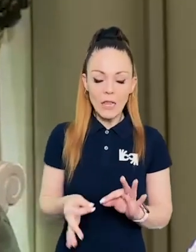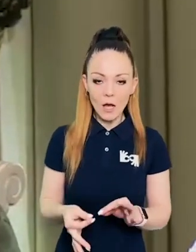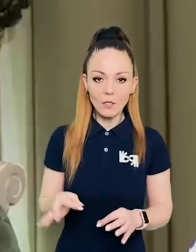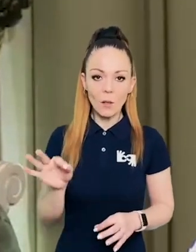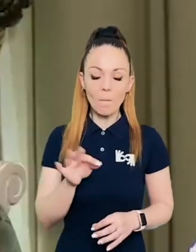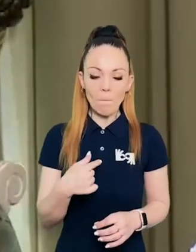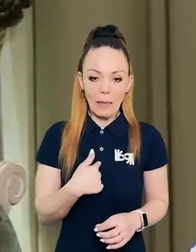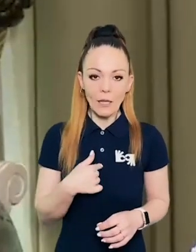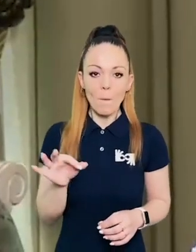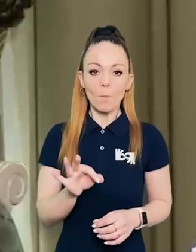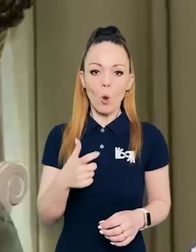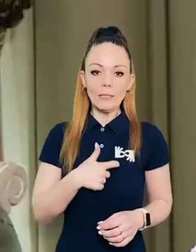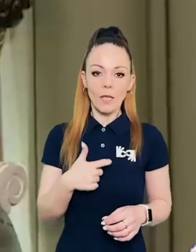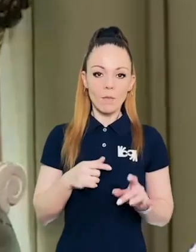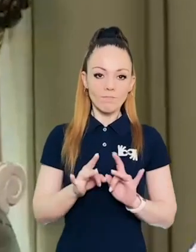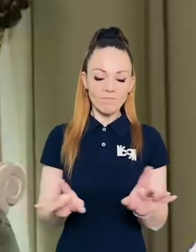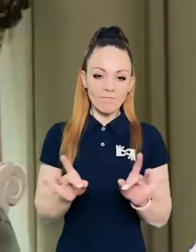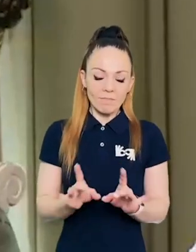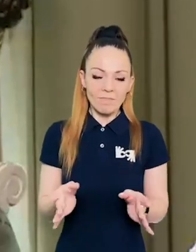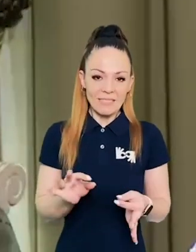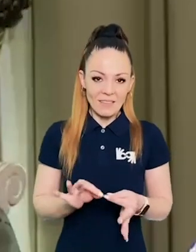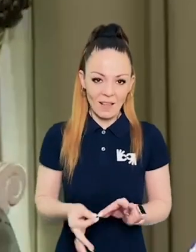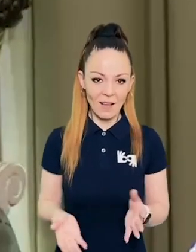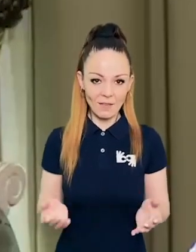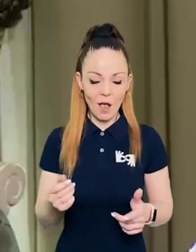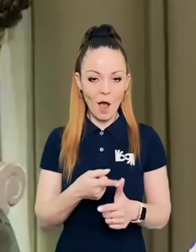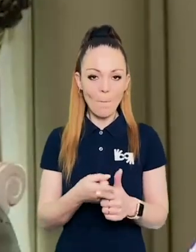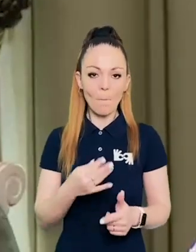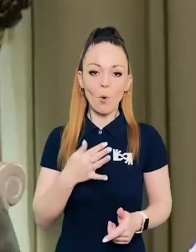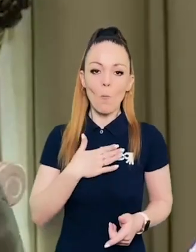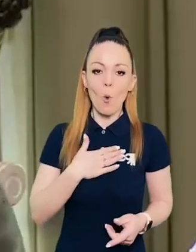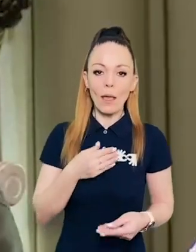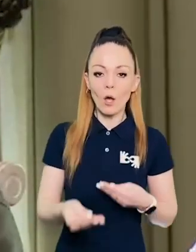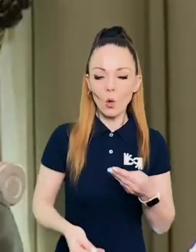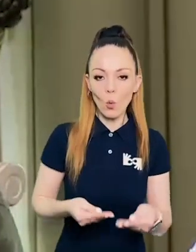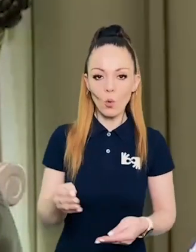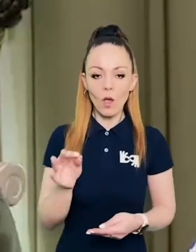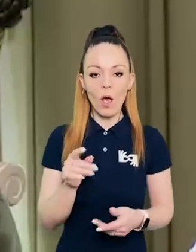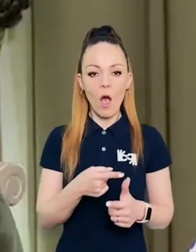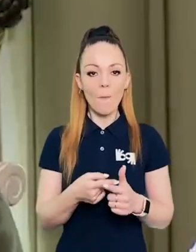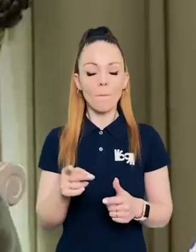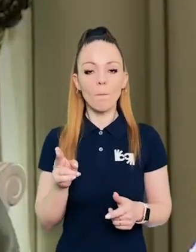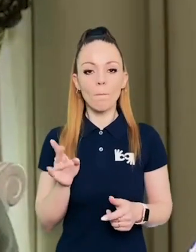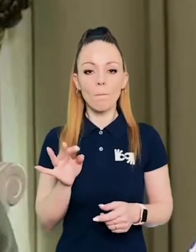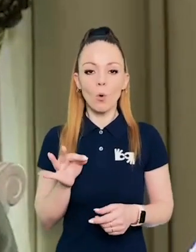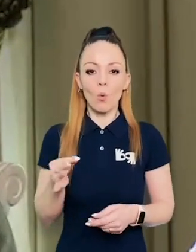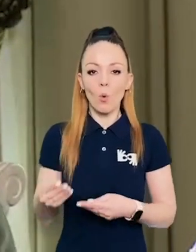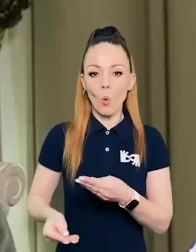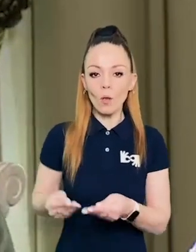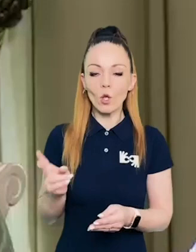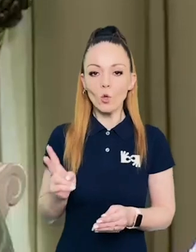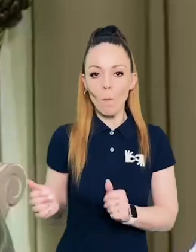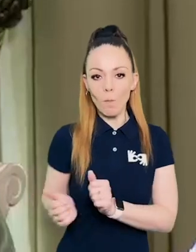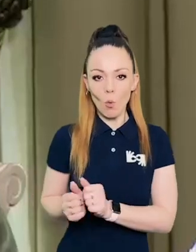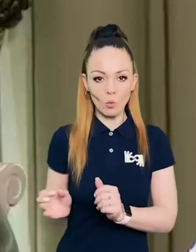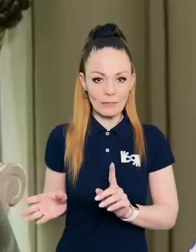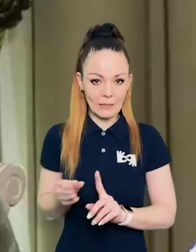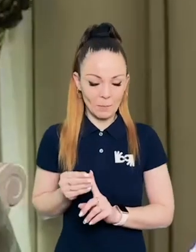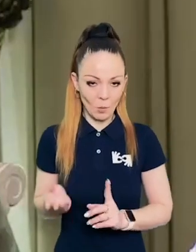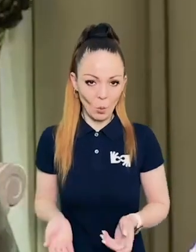велика складність. Мені про себе говорити складно. Або про мої кроки, або про кроки тих, хто поруч зі